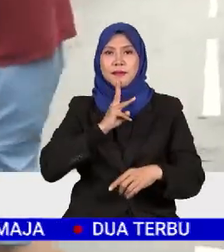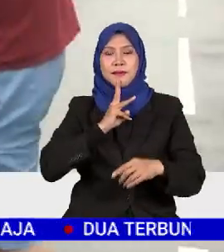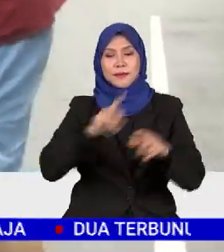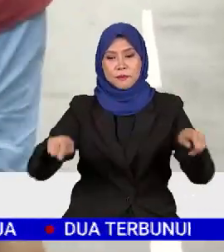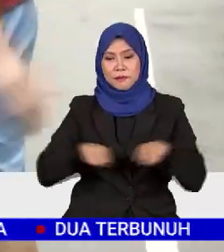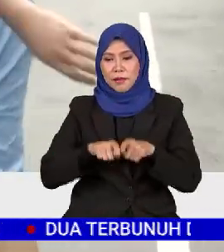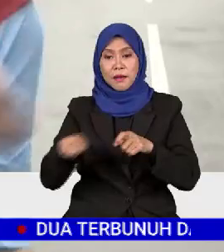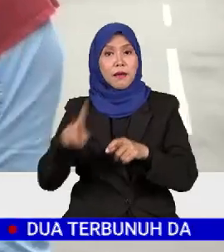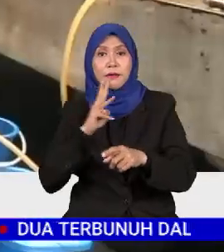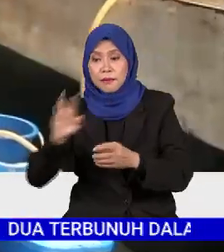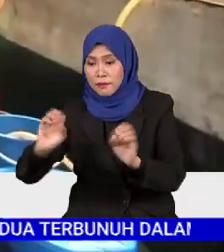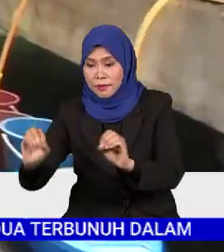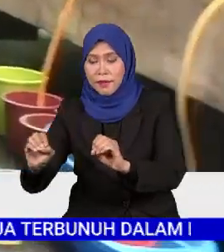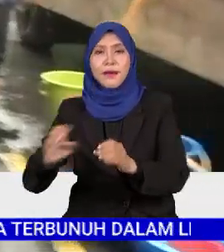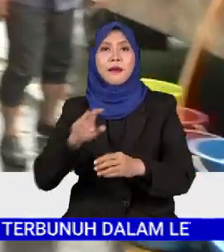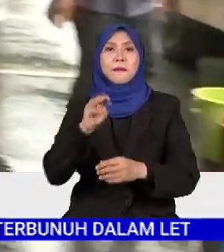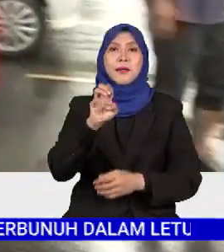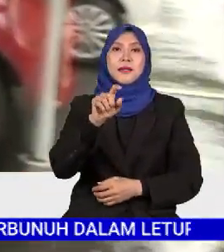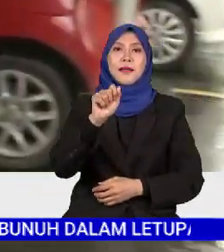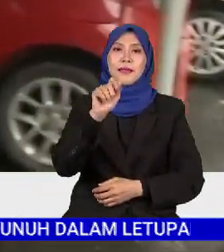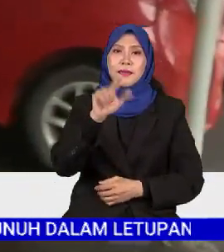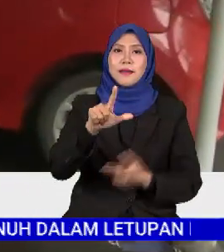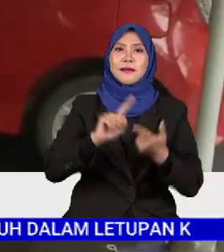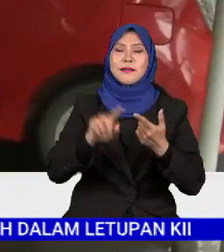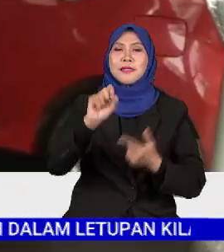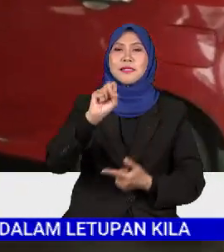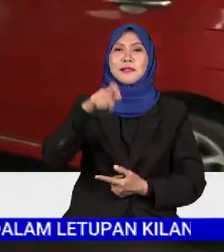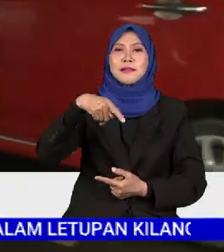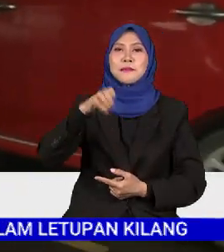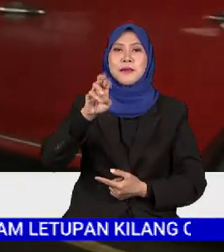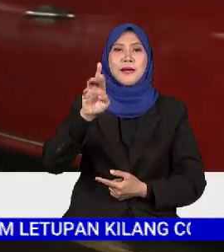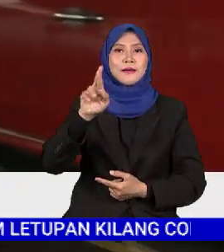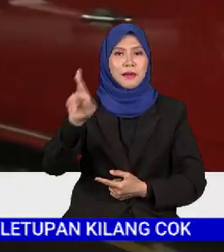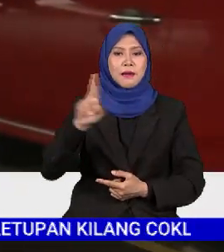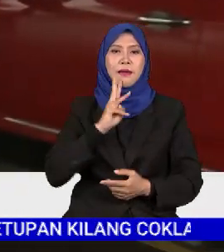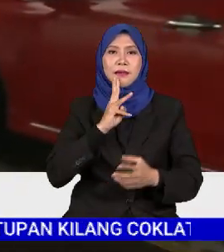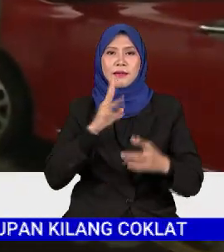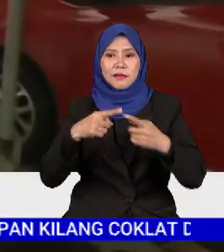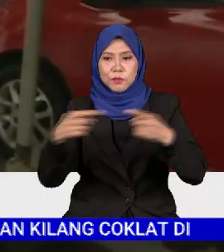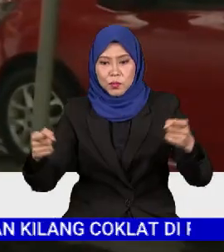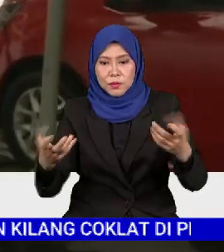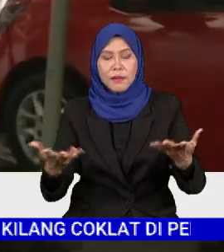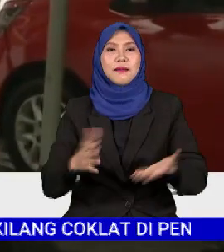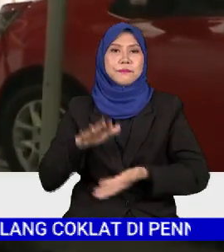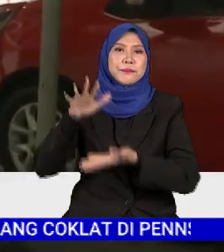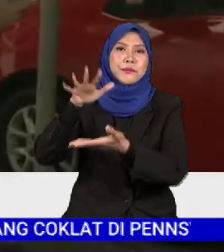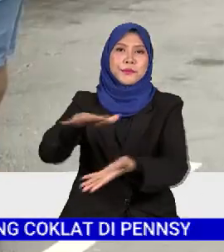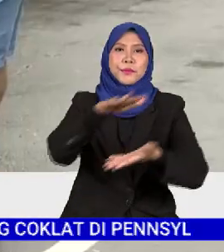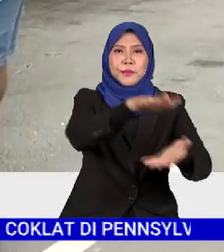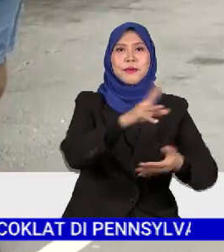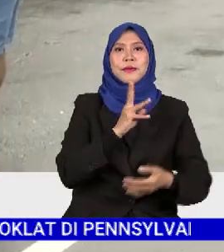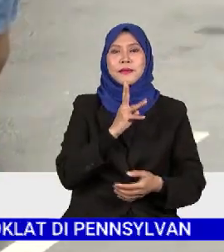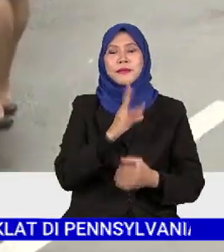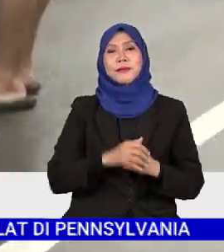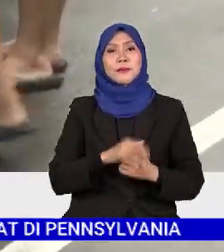yang terjejas, antaranya menggatal dan sepanggar bagi penyaluran bekalan air yang terputus. Datuk Insinyur Syahelmi yang juga